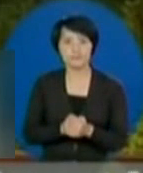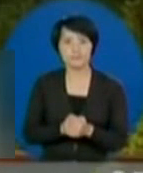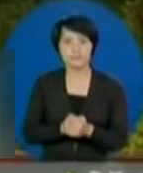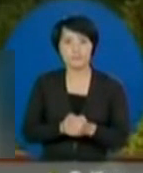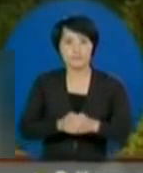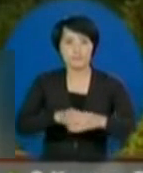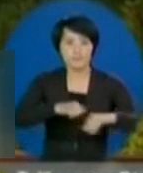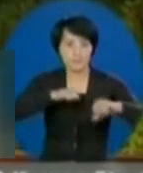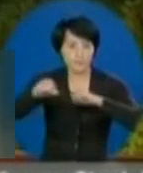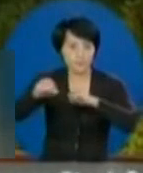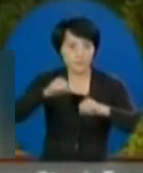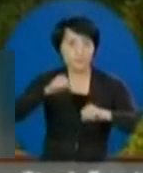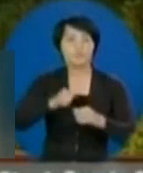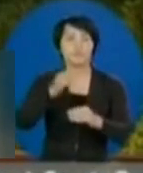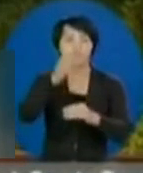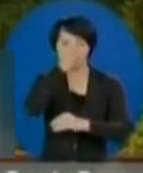현지 지도의 길에서